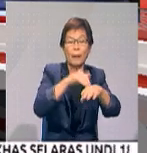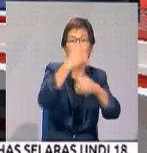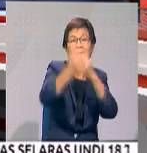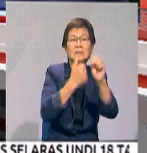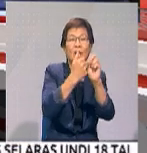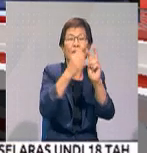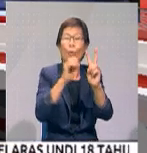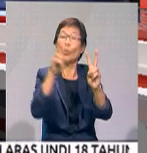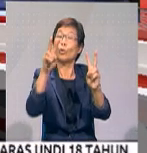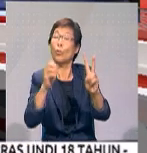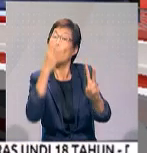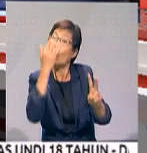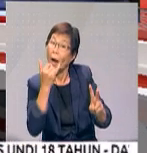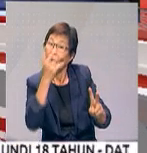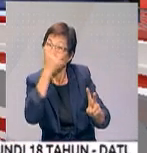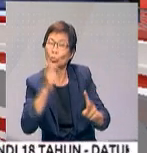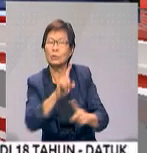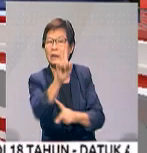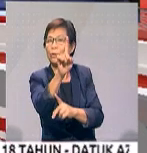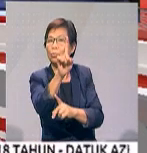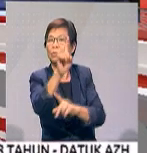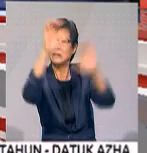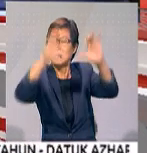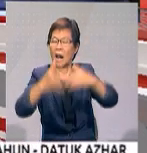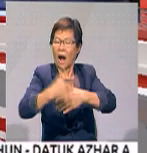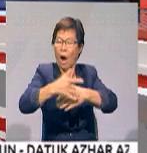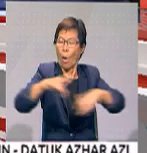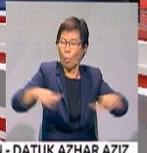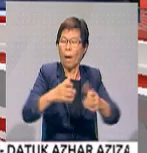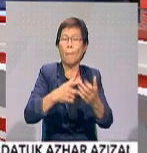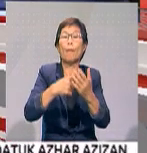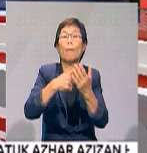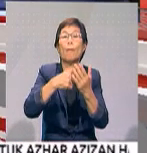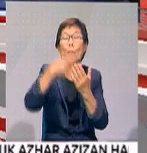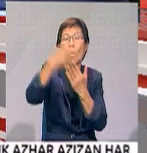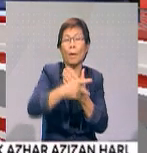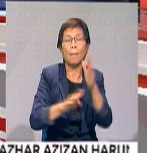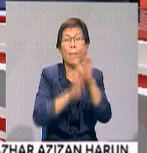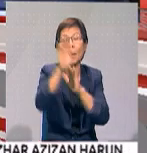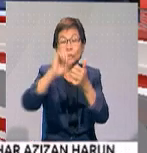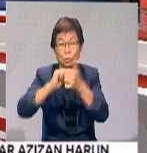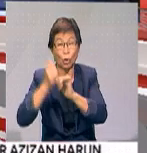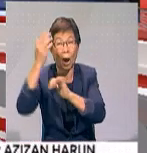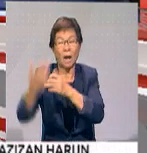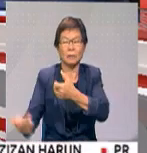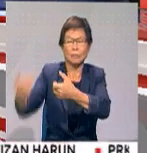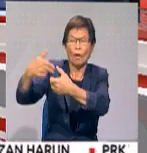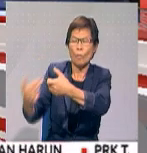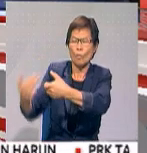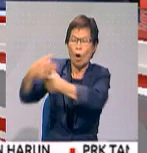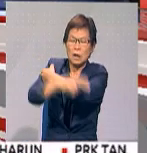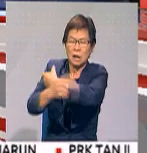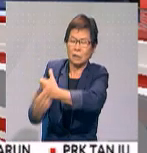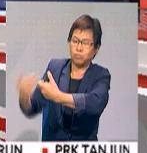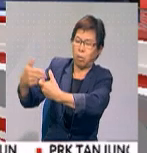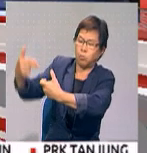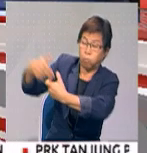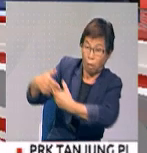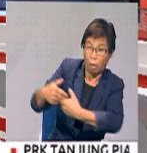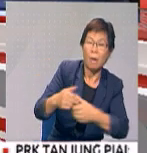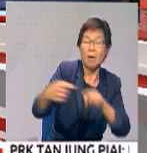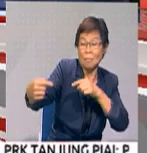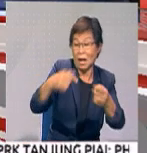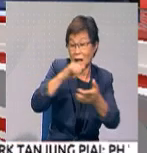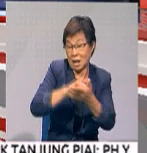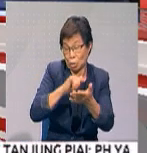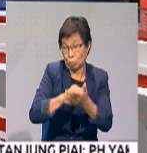tahun depan sebagai langkah salah satu langkah awal pelaksanaan program pembangunan sukan yang akan disertai negeri-negeri. Menerusi liga itu